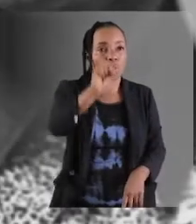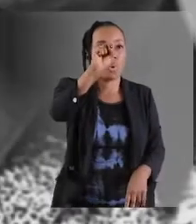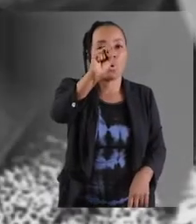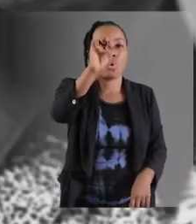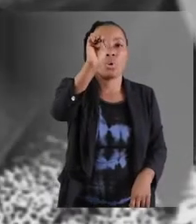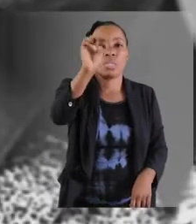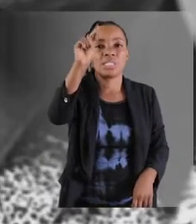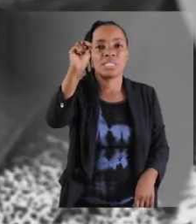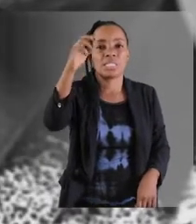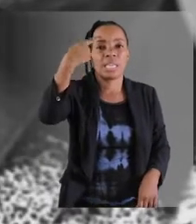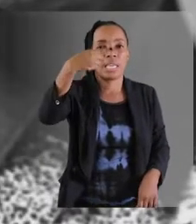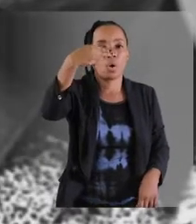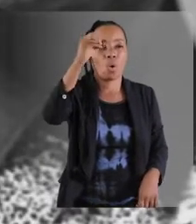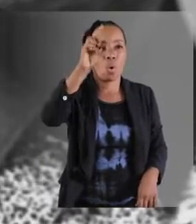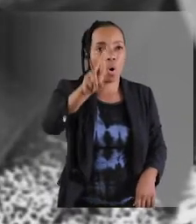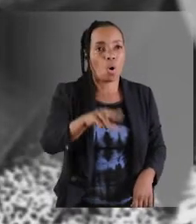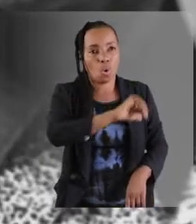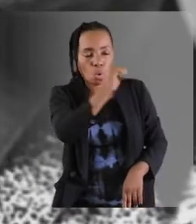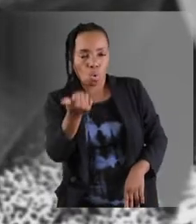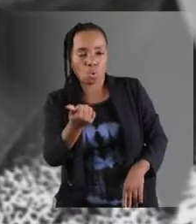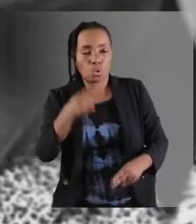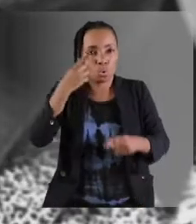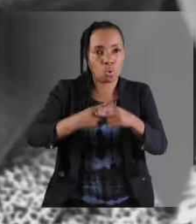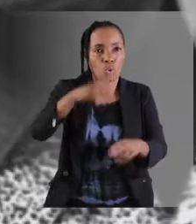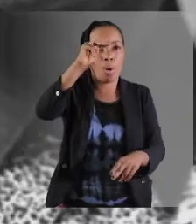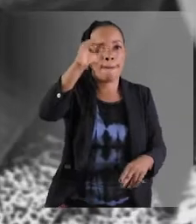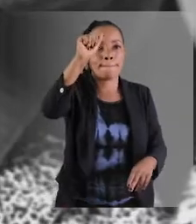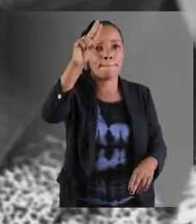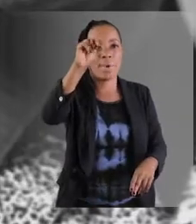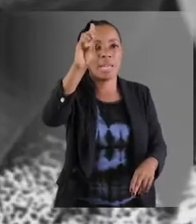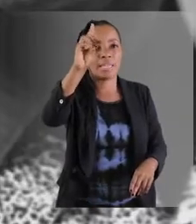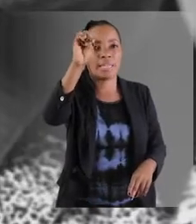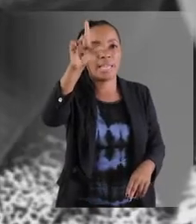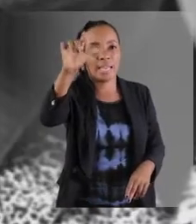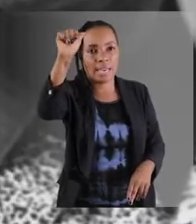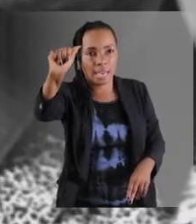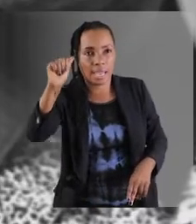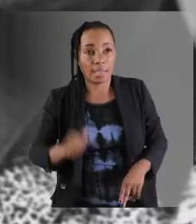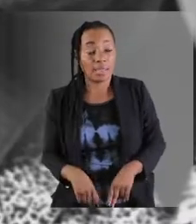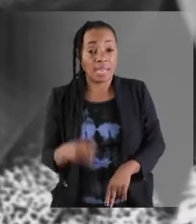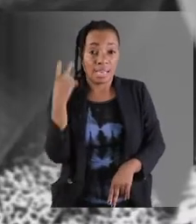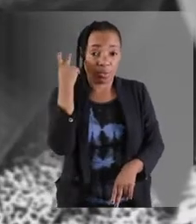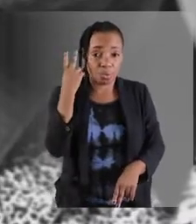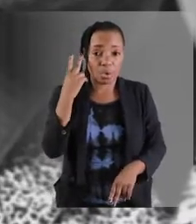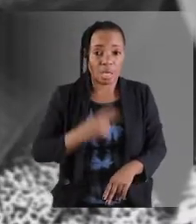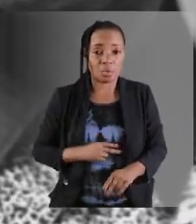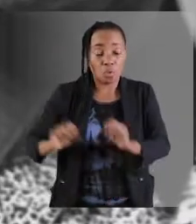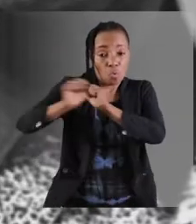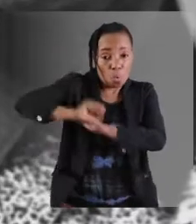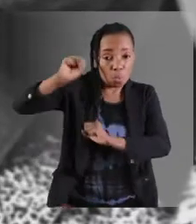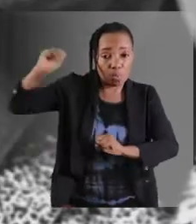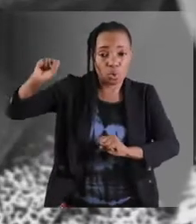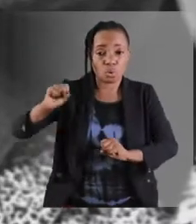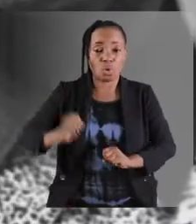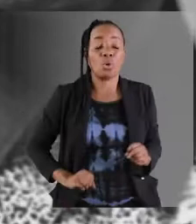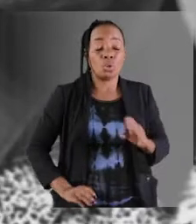Nelson Mandela. Ces deux grandes figures ont contribué à faire rayonner ce qu'on peut appeler une civilisation de